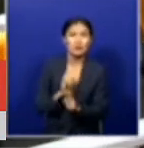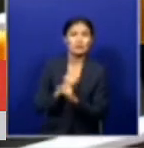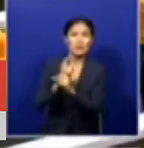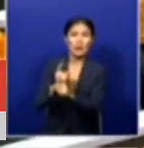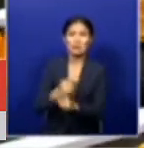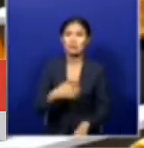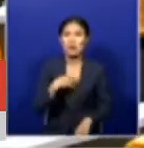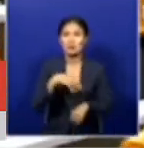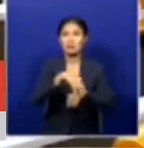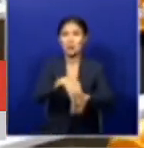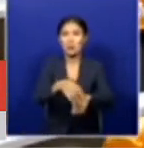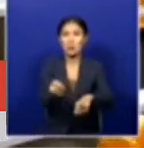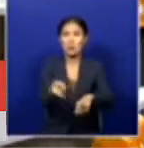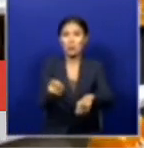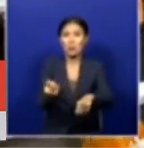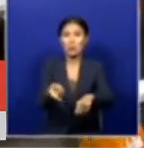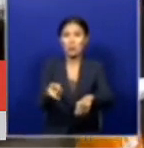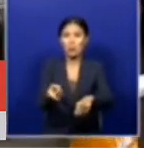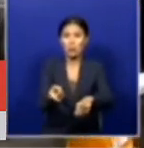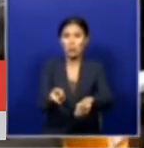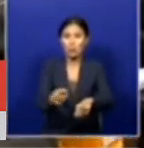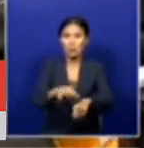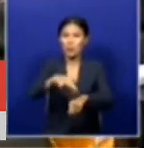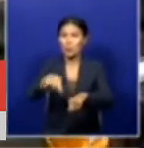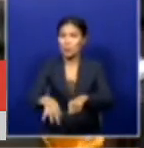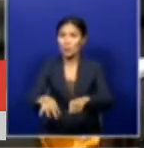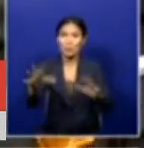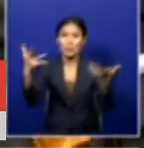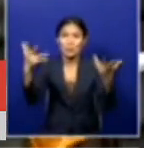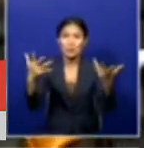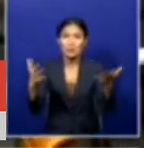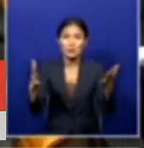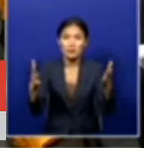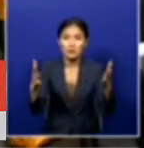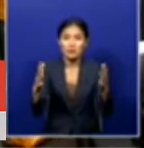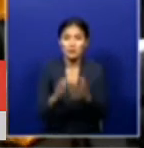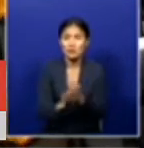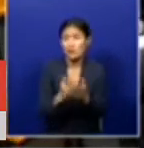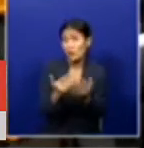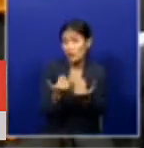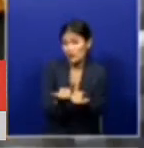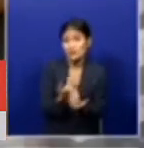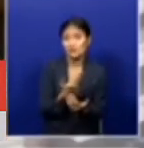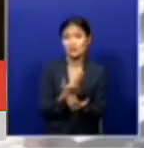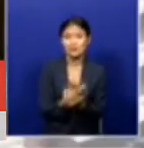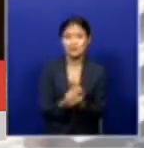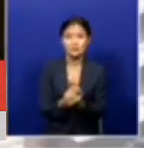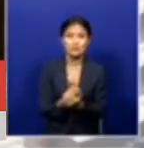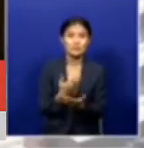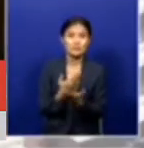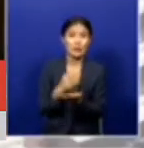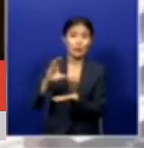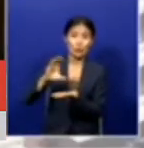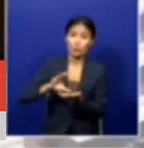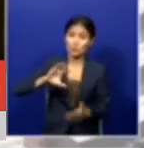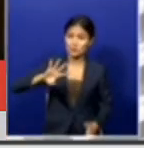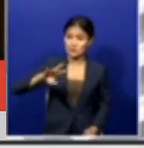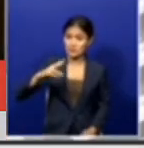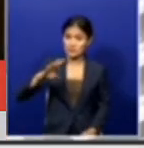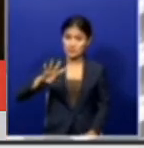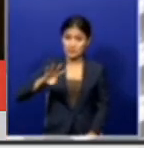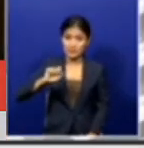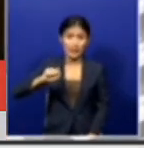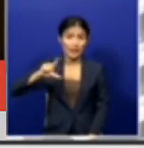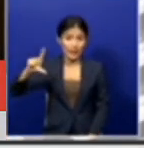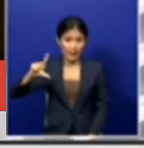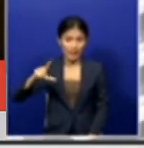บ้านเมืองจะไปรอดได้อย่างไรเมื่อการใช้งบประมาณ400ล้านและอีก 88,000 ล้